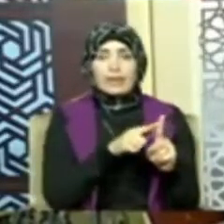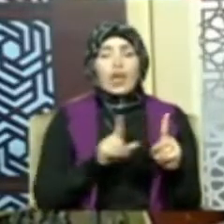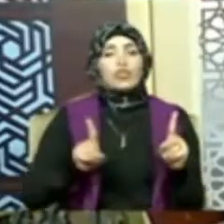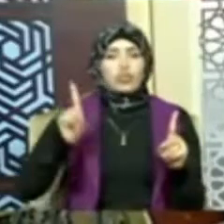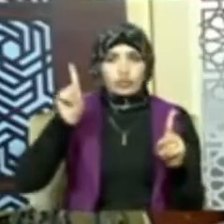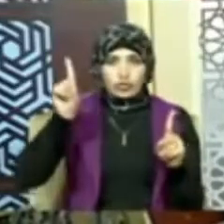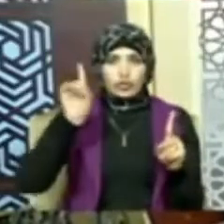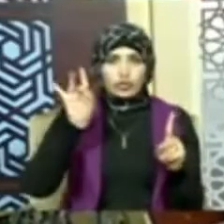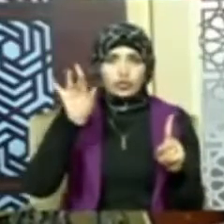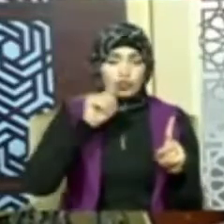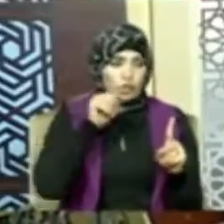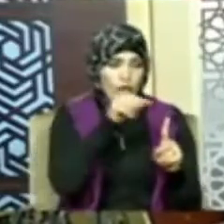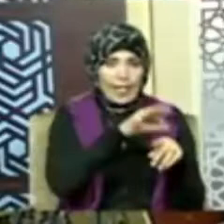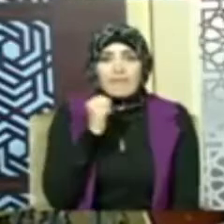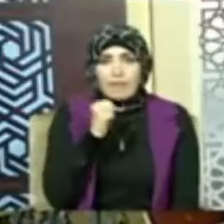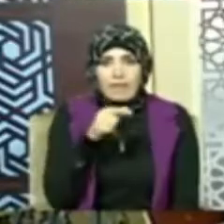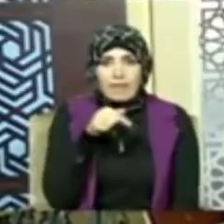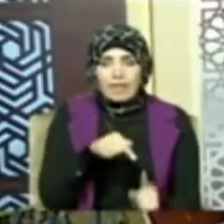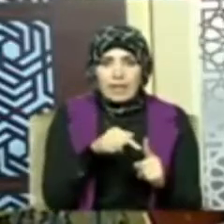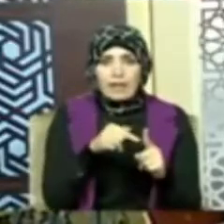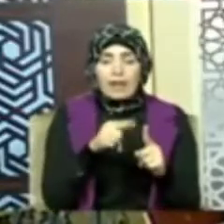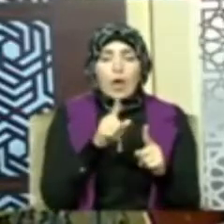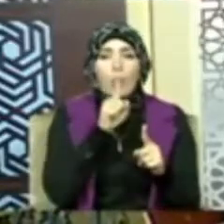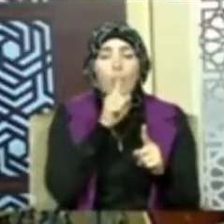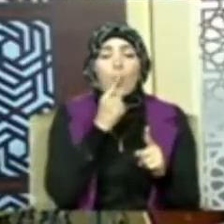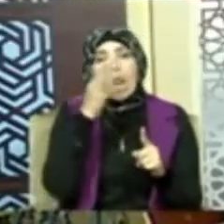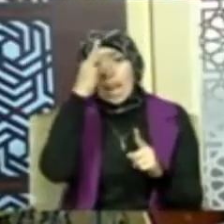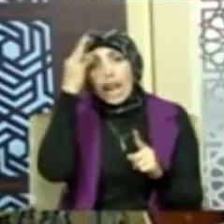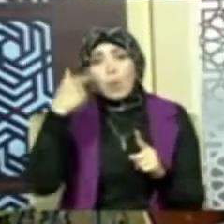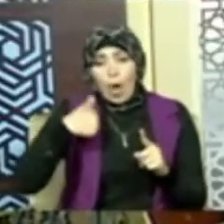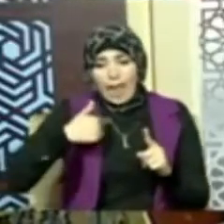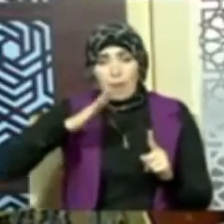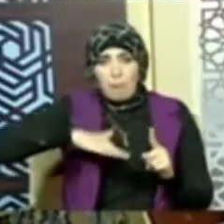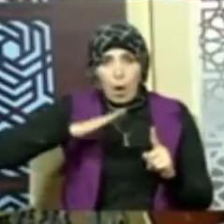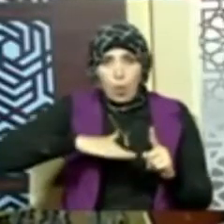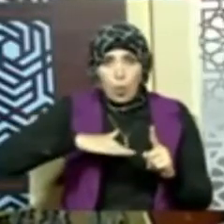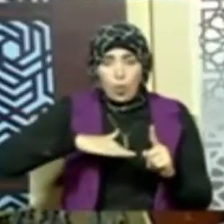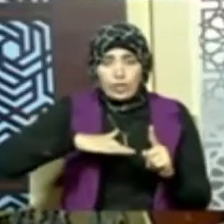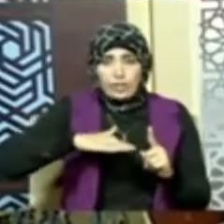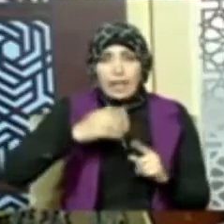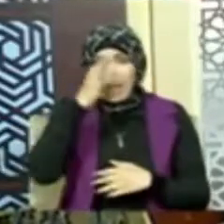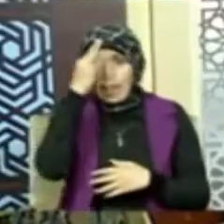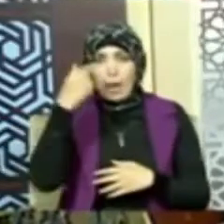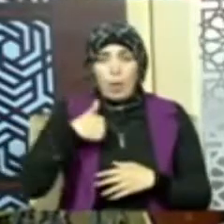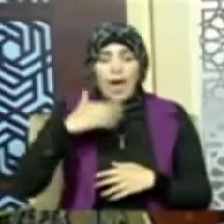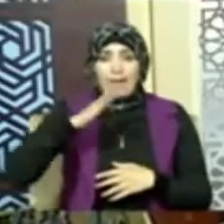سيخرجك قومك، ولئن كنت موجودا حينها